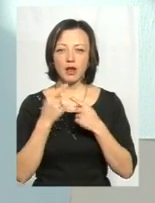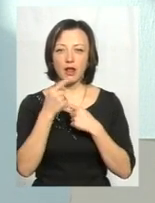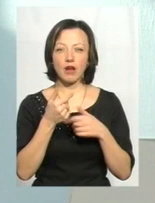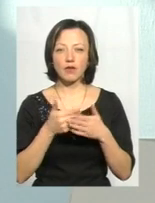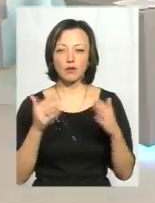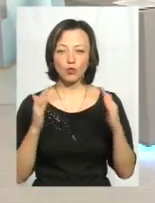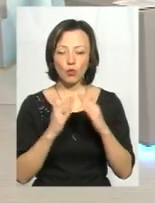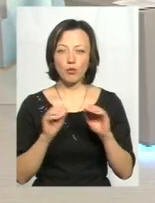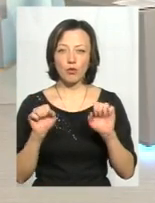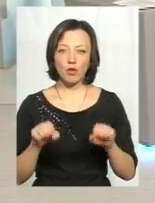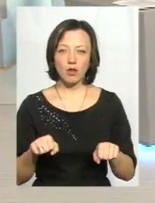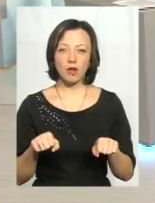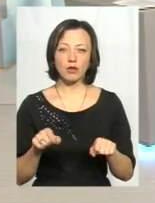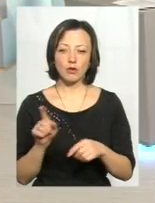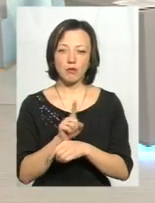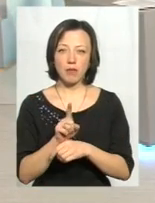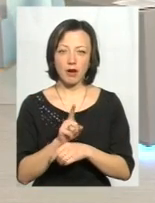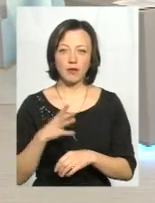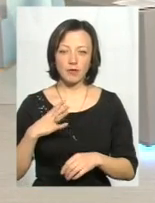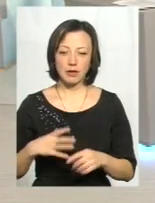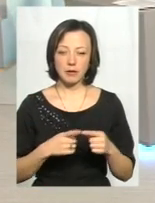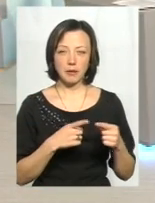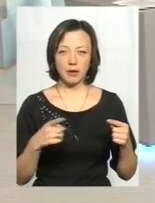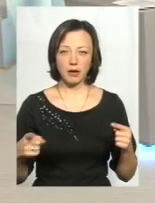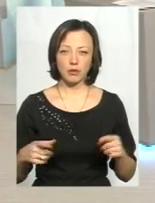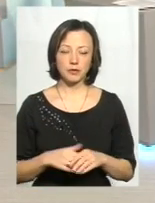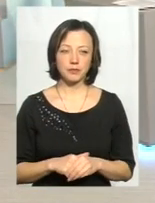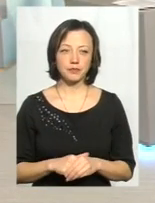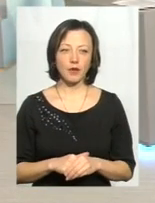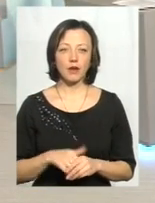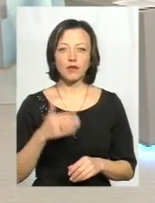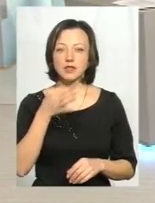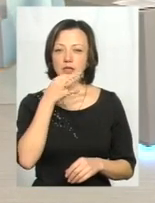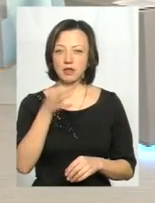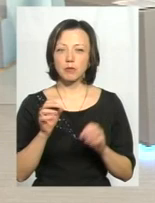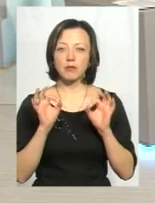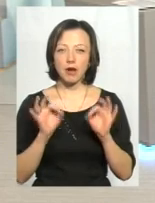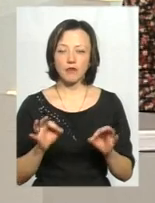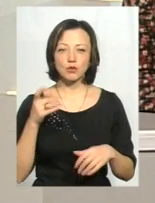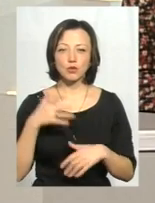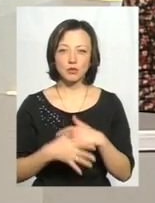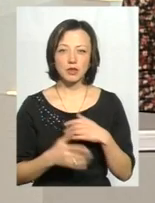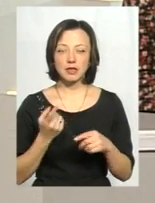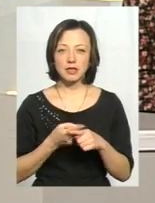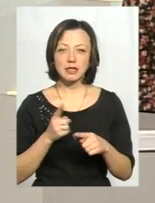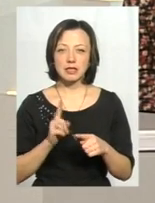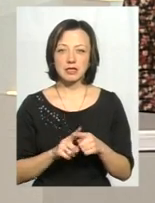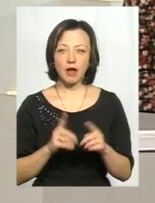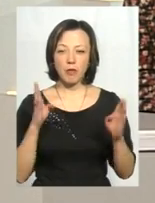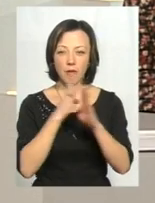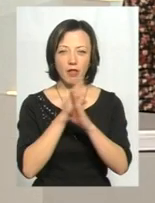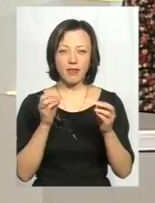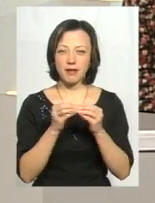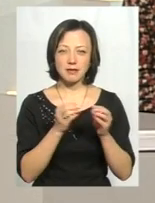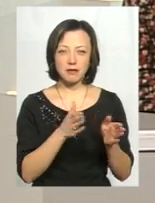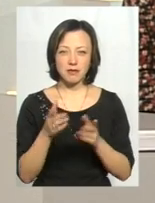бути десь далеко, скажімо, від дому, щоб вона могла нормально перенести цей період. З того, що ви сказали, чи правильно я зрозуміла, що ця атмосферна нестабільність,